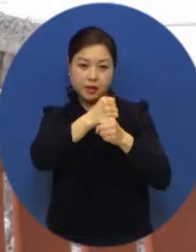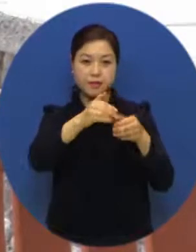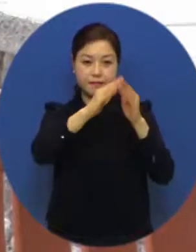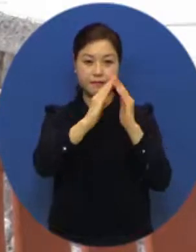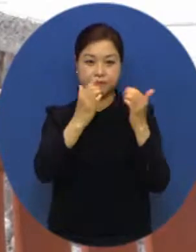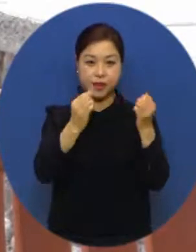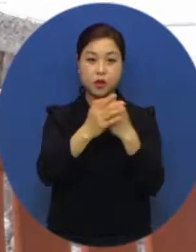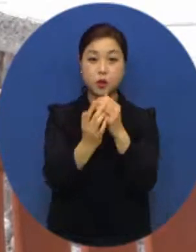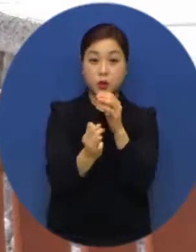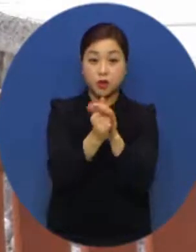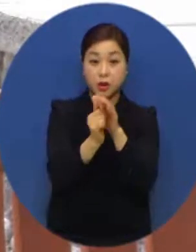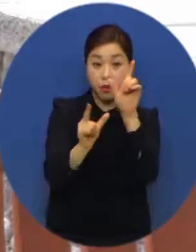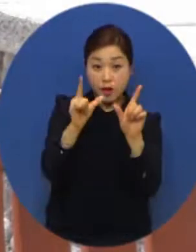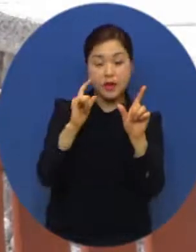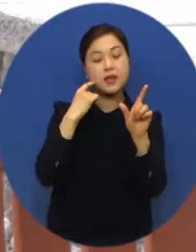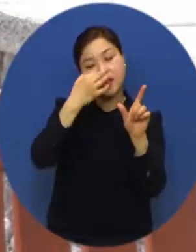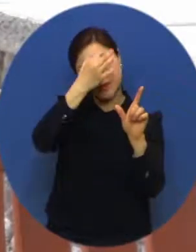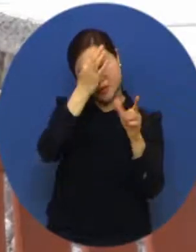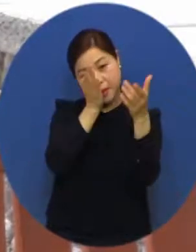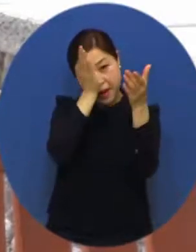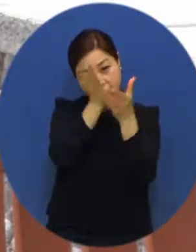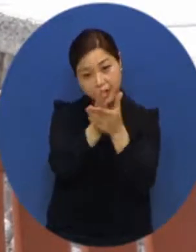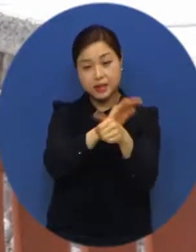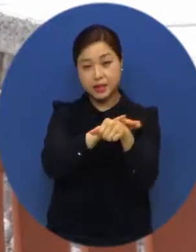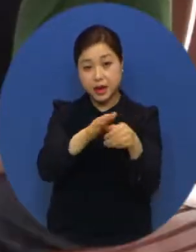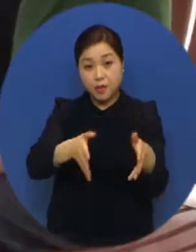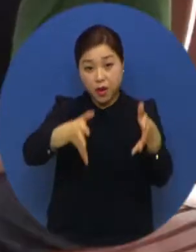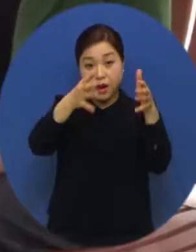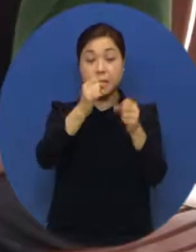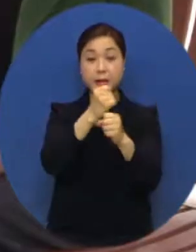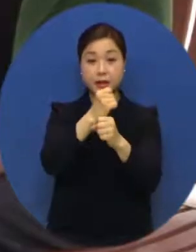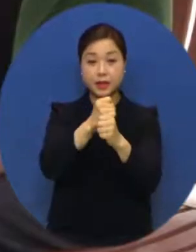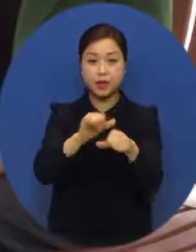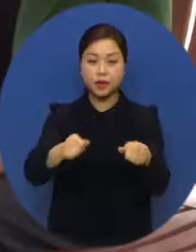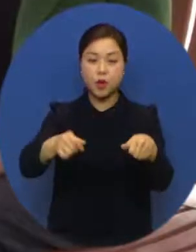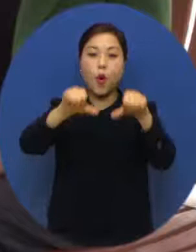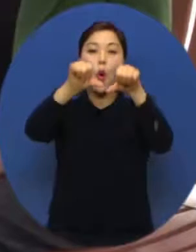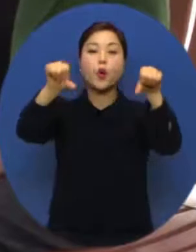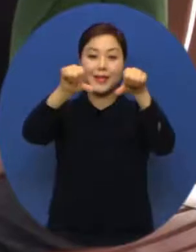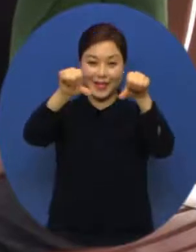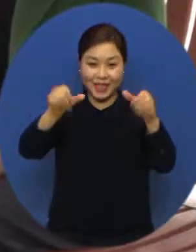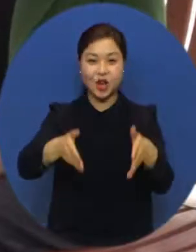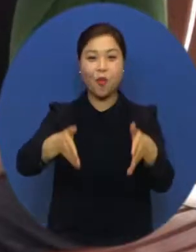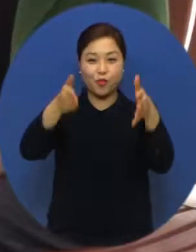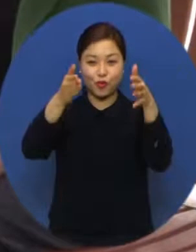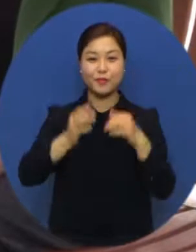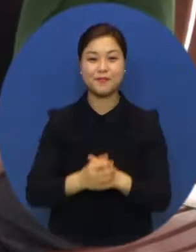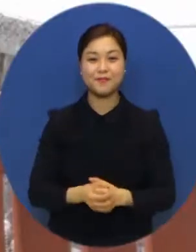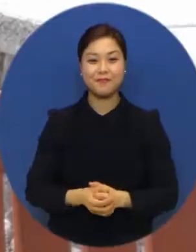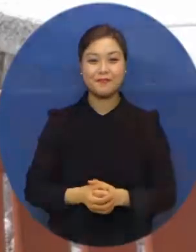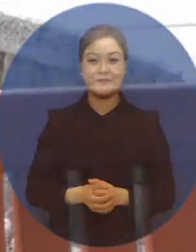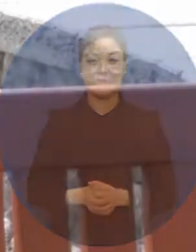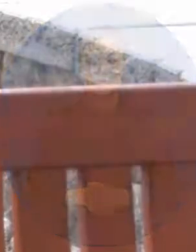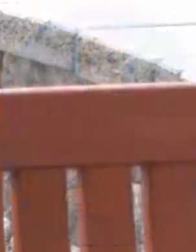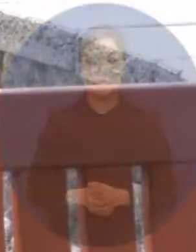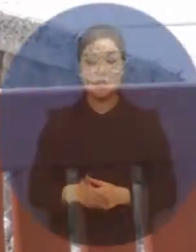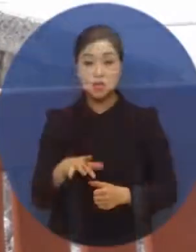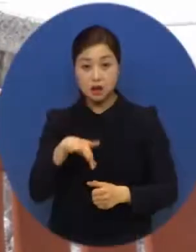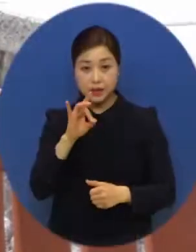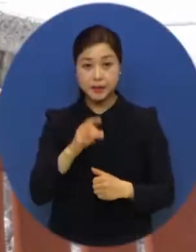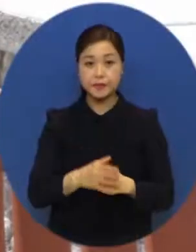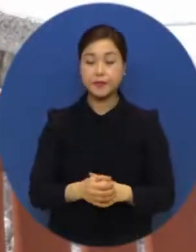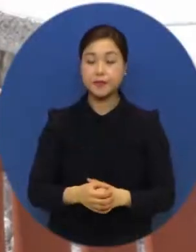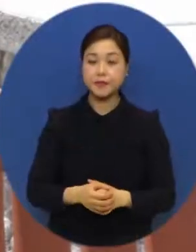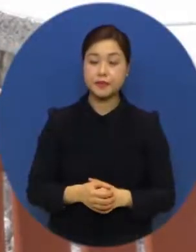형태의 예술적인 모양으로 갖춘 그런 그 5층 건물입니다. 네. 애초에